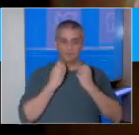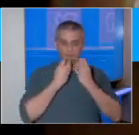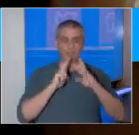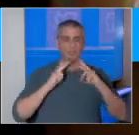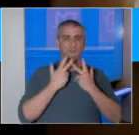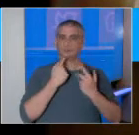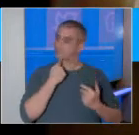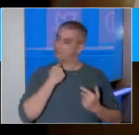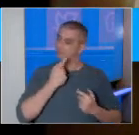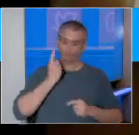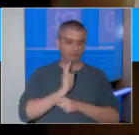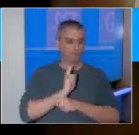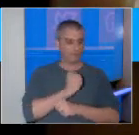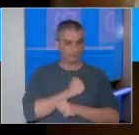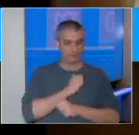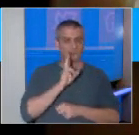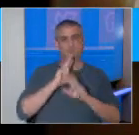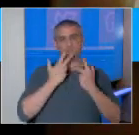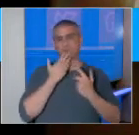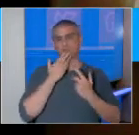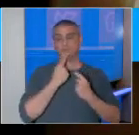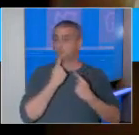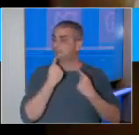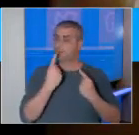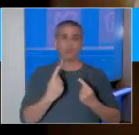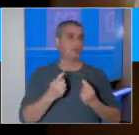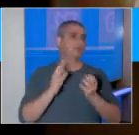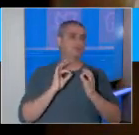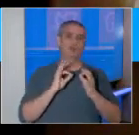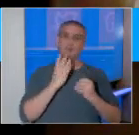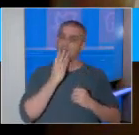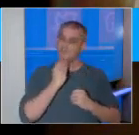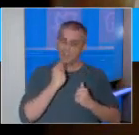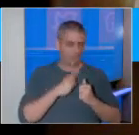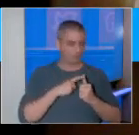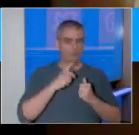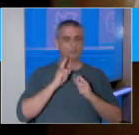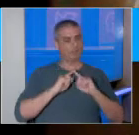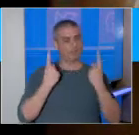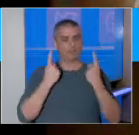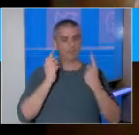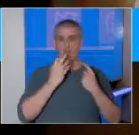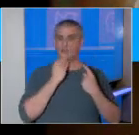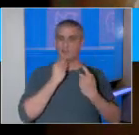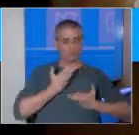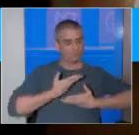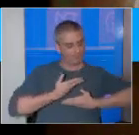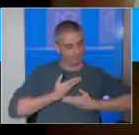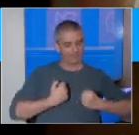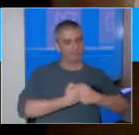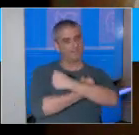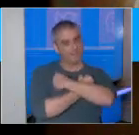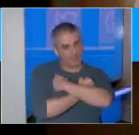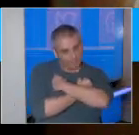לציבור שומר המצוות וגם לציבור בישראל, בשורה של יהדות אחרת, של יהדות מקבלת,